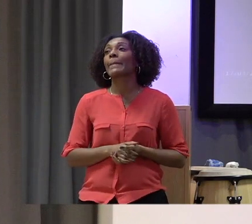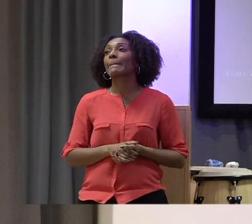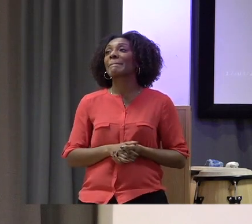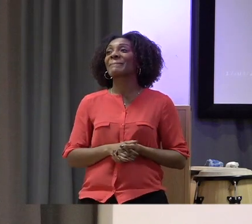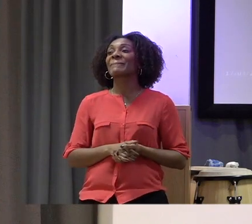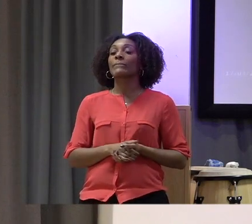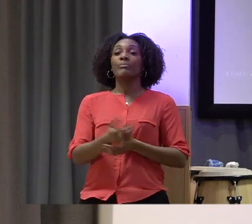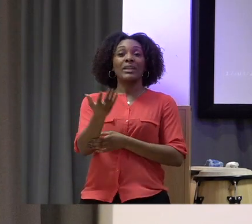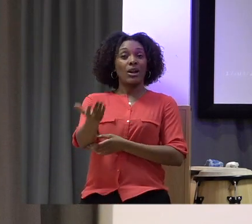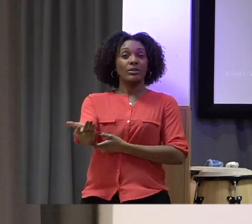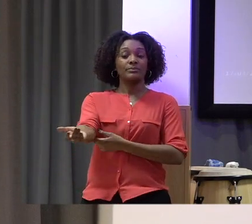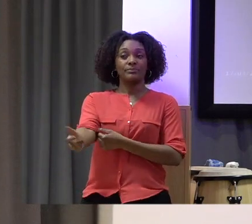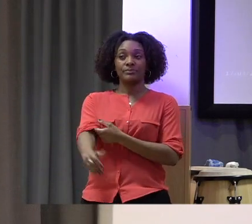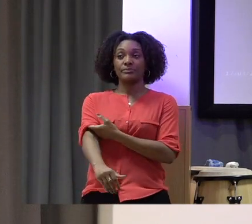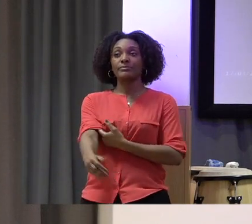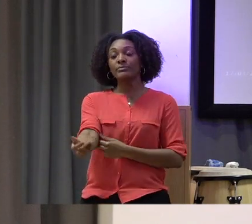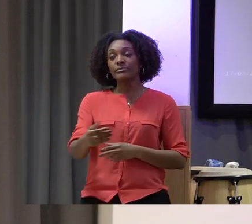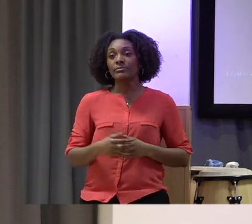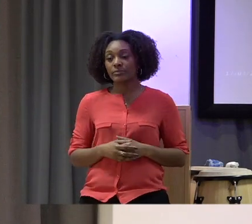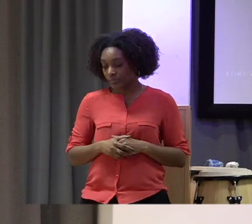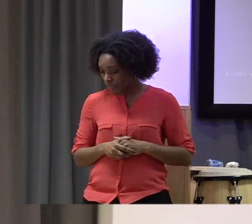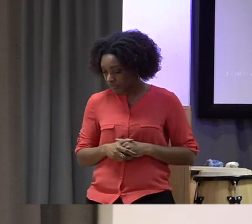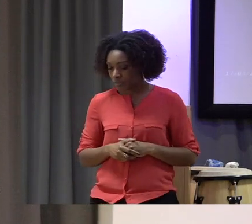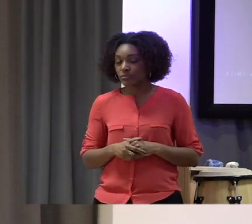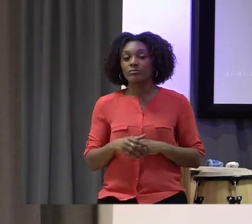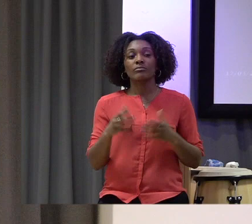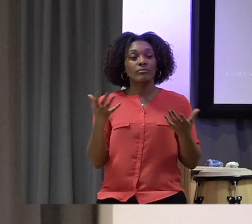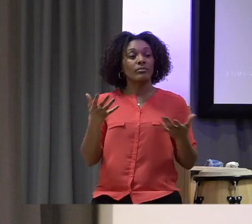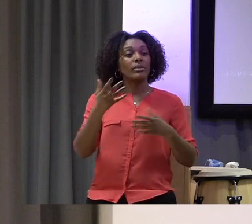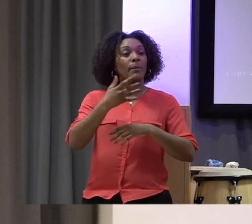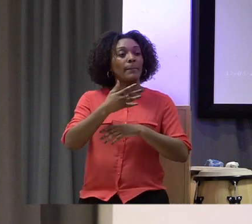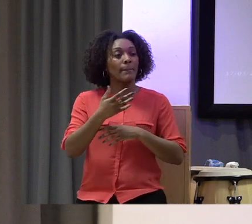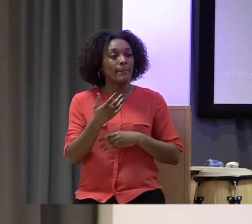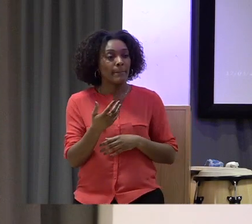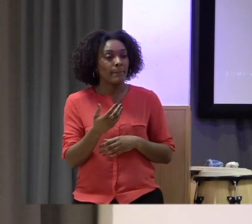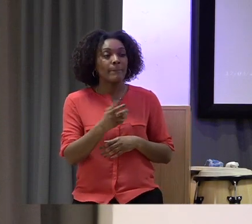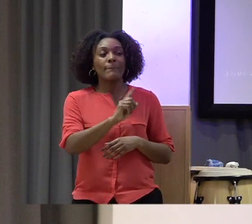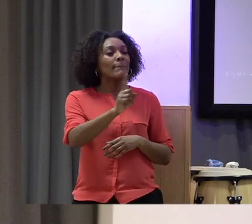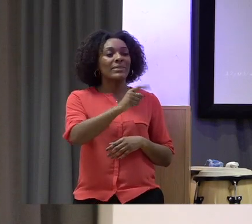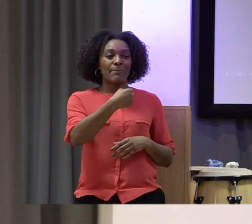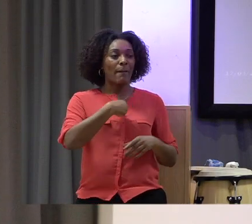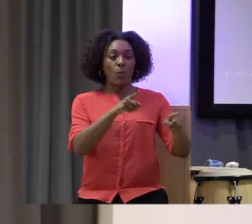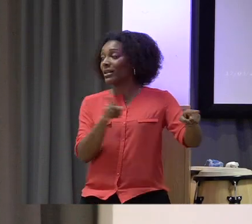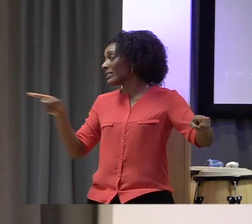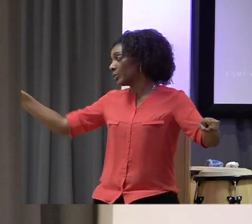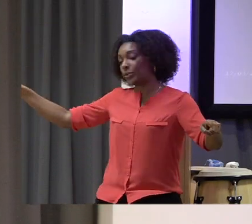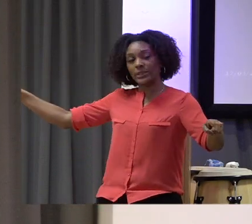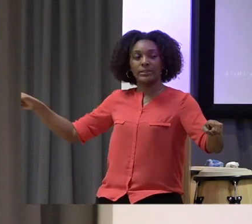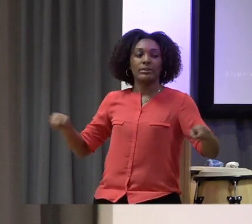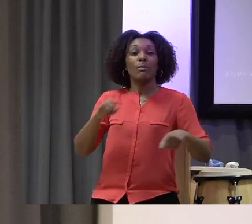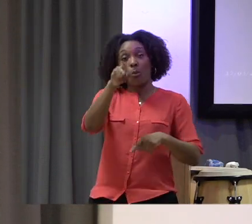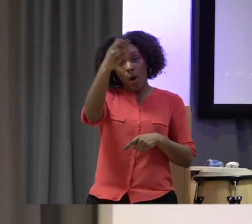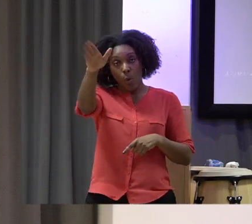Nous allons ouvrir notre Bible dans l'Évangile de Matthieu au chapitre 4. C'est un texte connu.